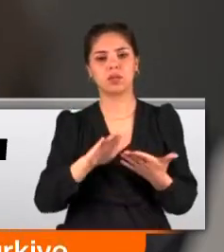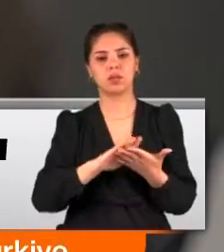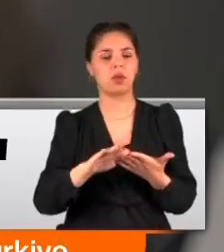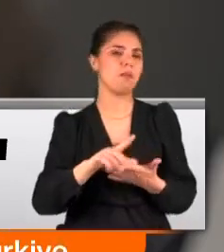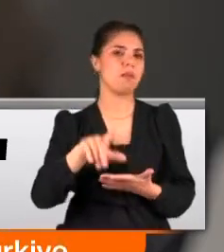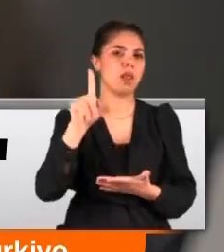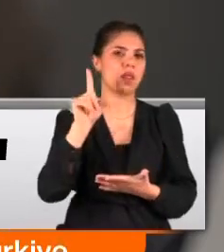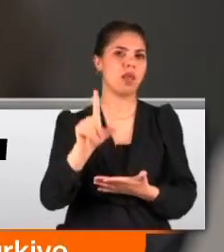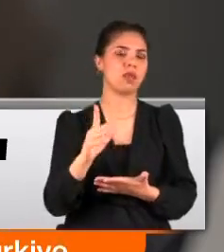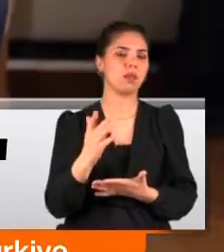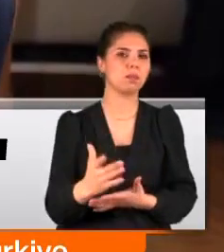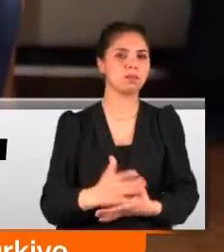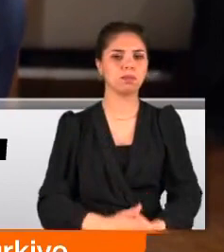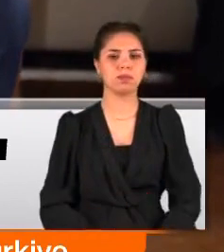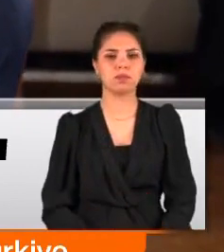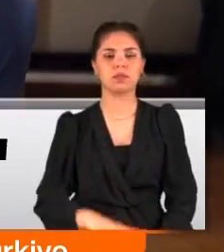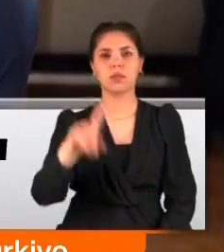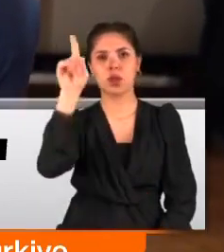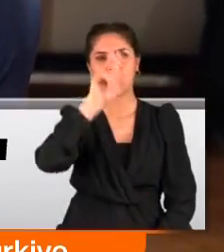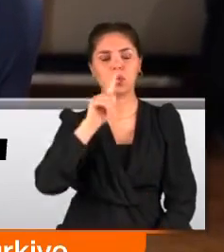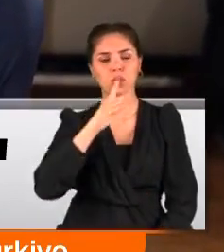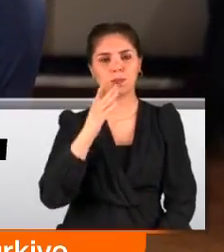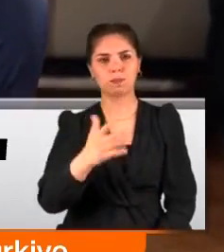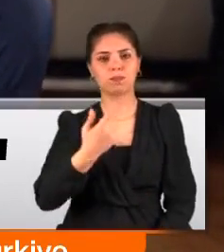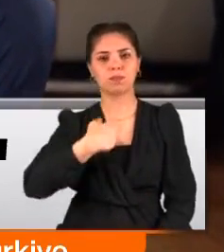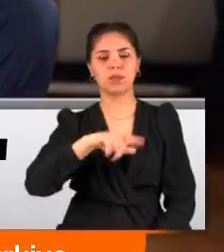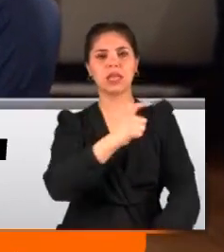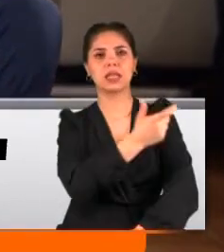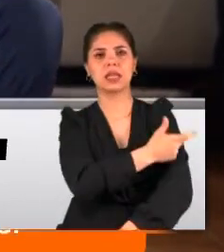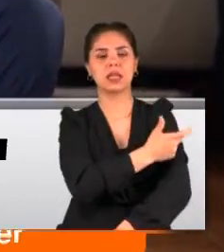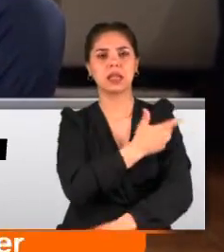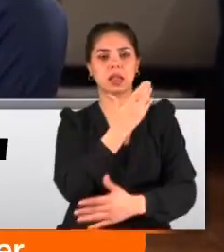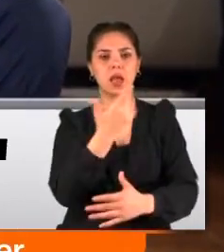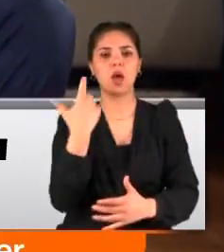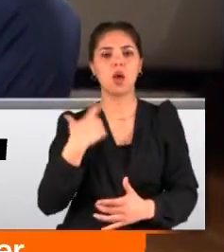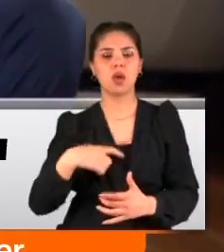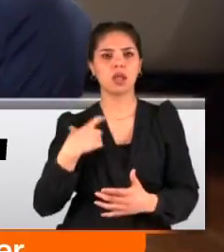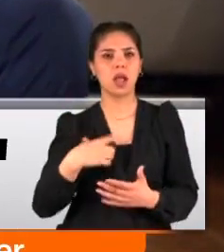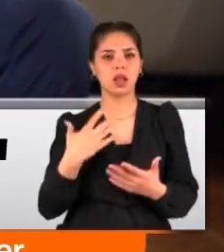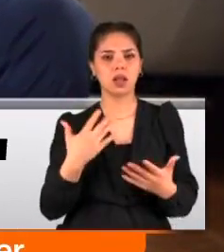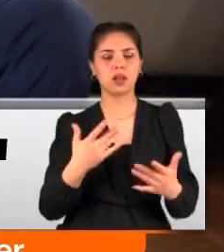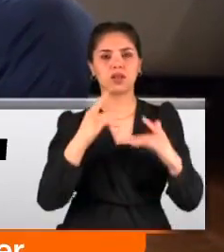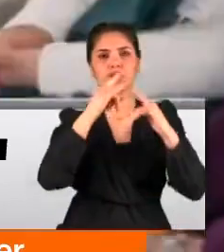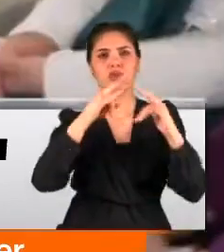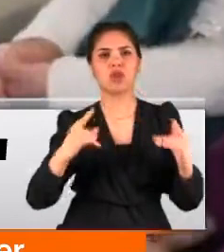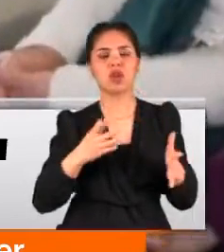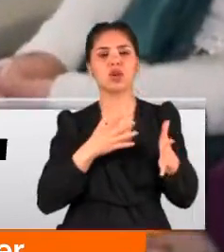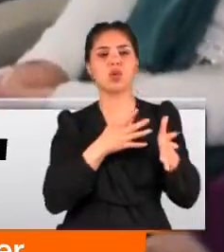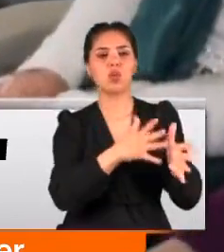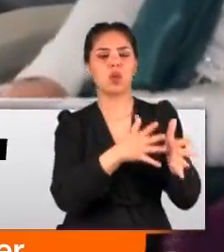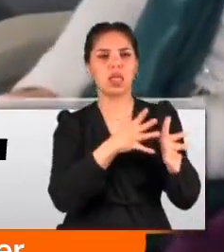düzeltmesi gerekir. Çünkü biz Kızılay'ı özellikle çadır